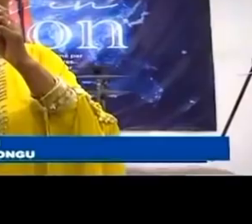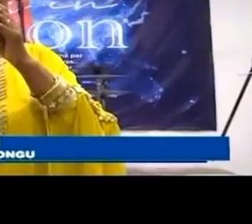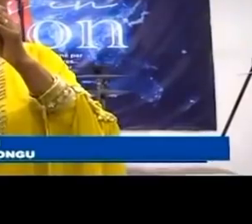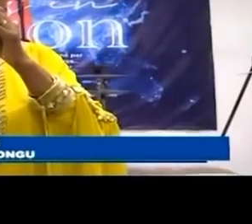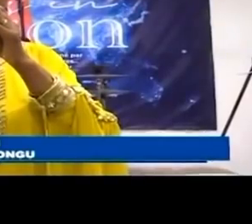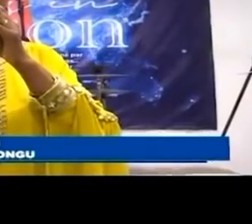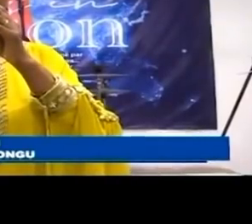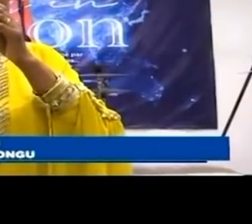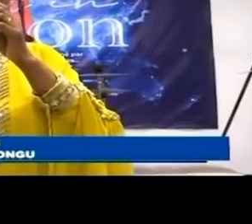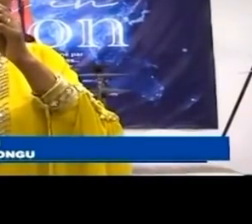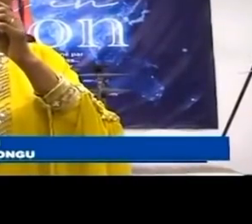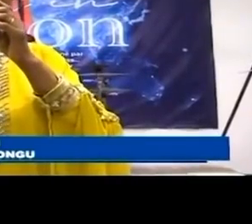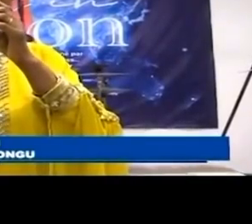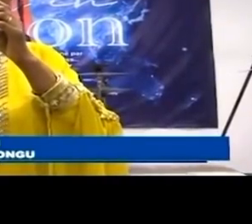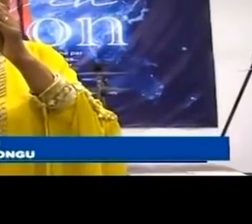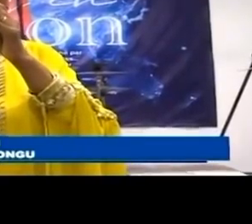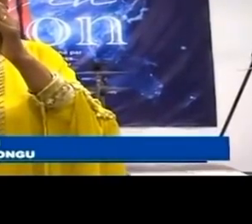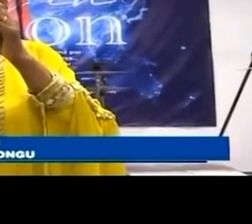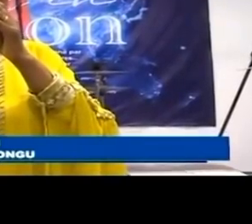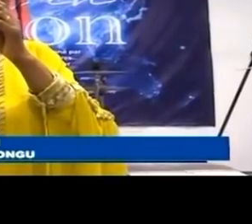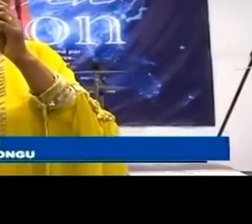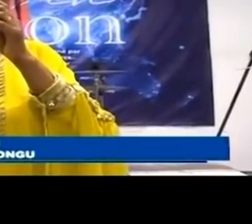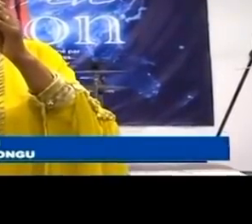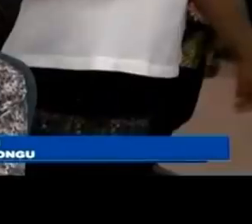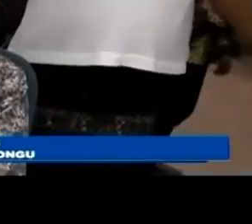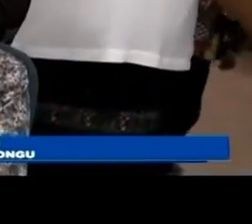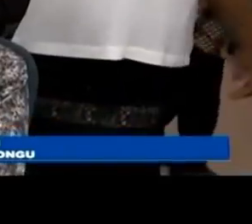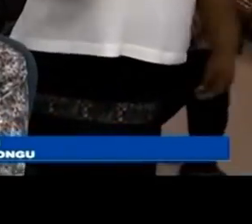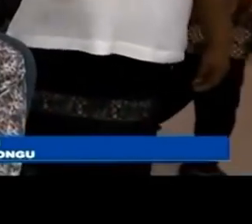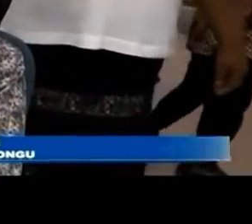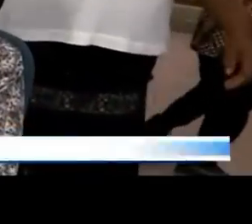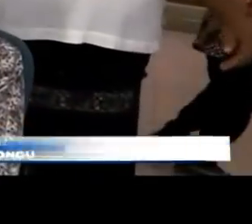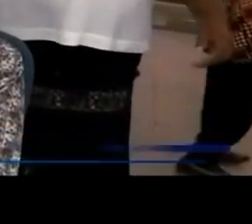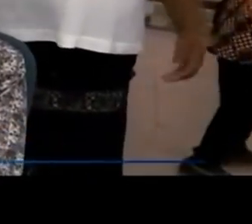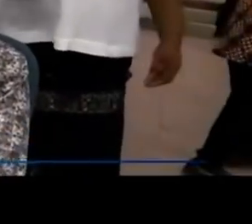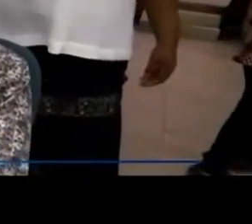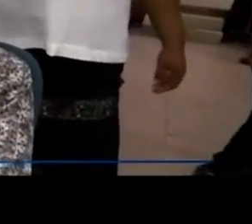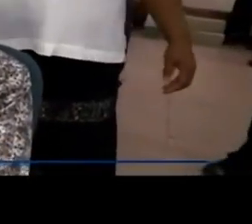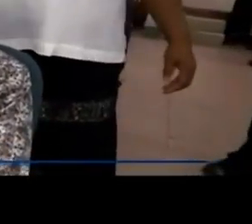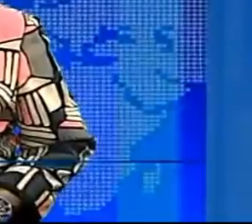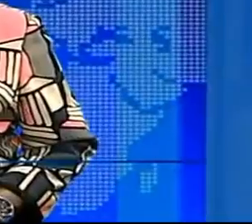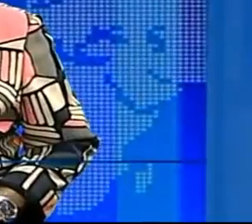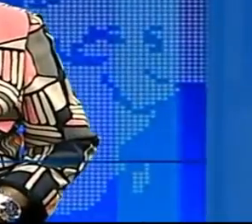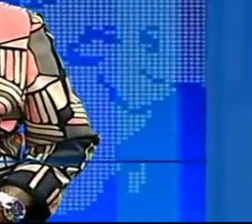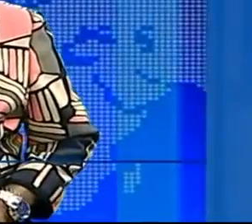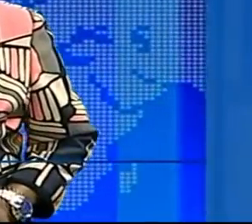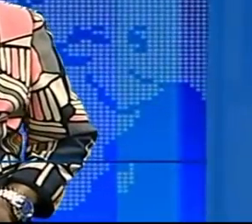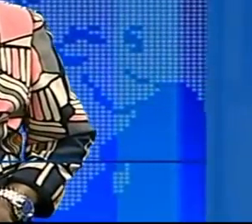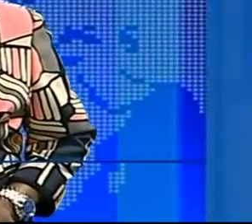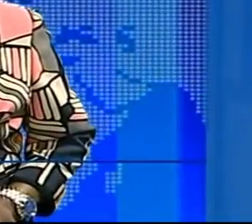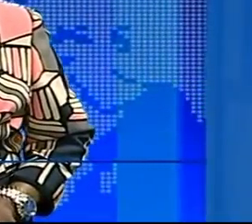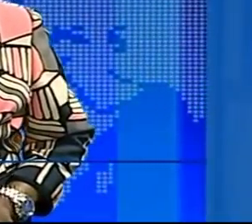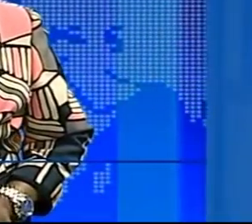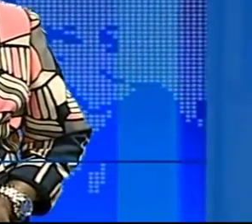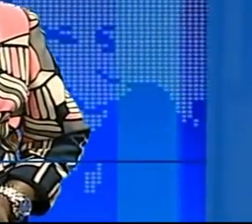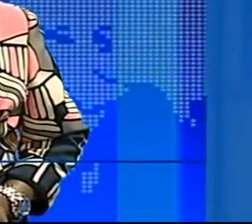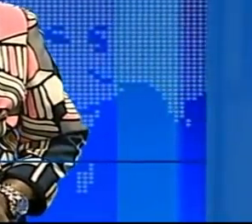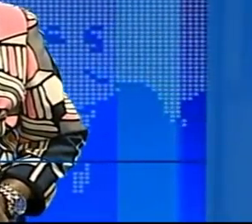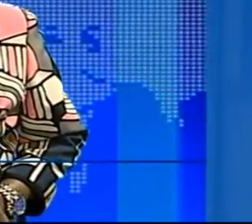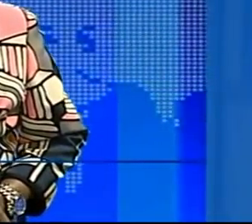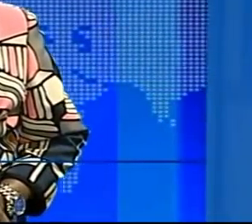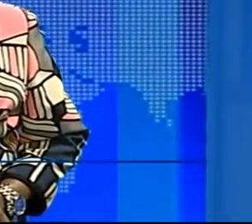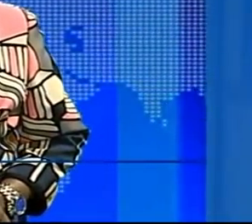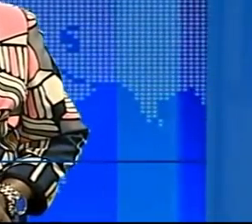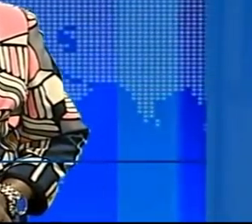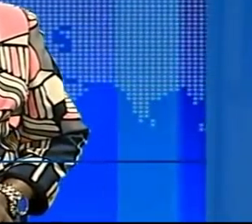Congo est dirigée par un président chrétien qui a dédié les pays à Dieu. Vous avez corrigé avec moi qu'il s'agissait